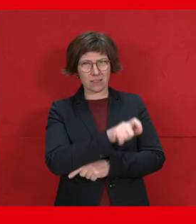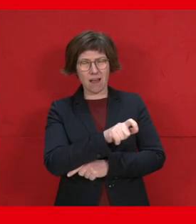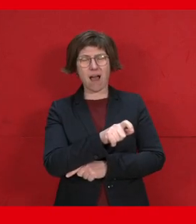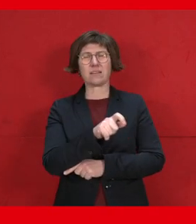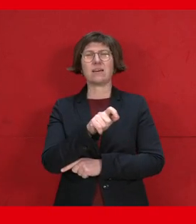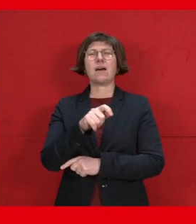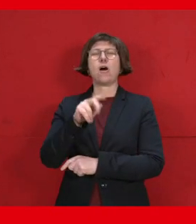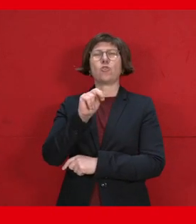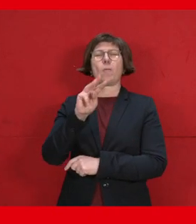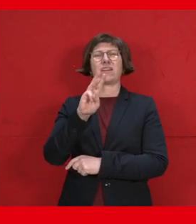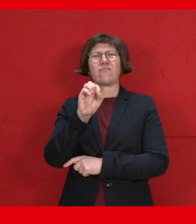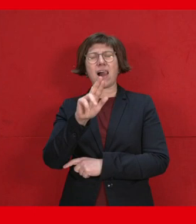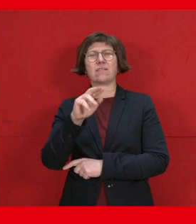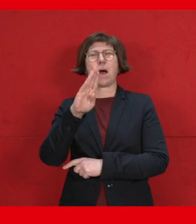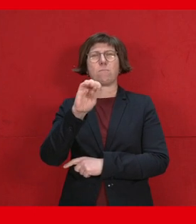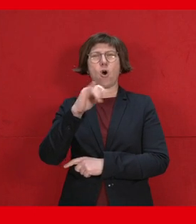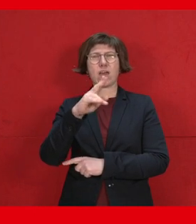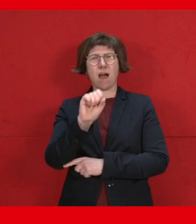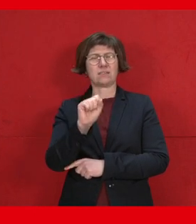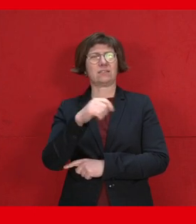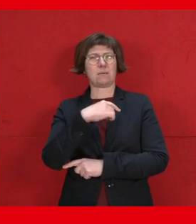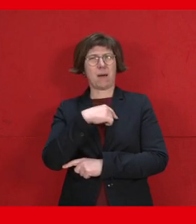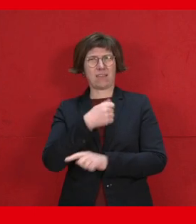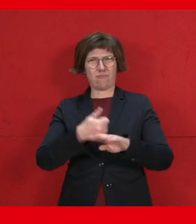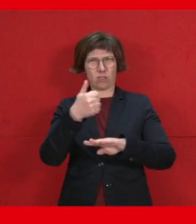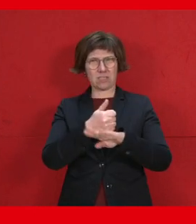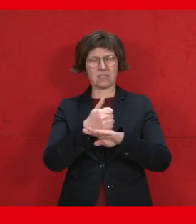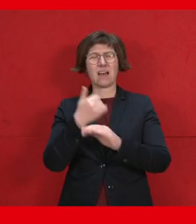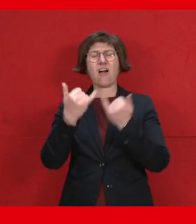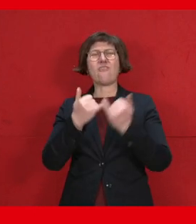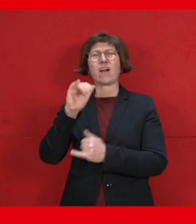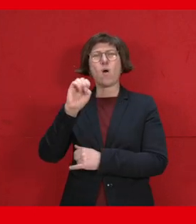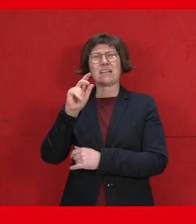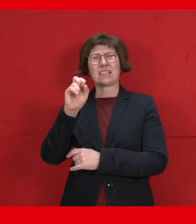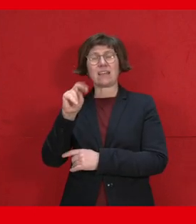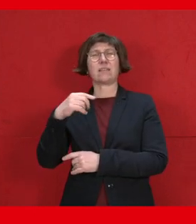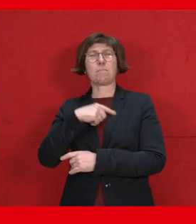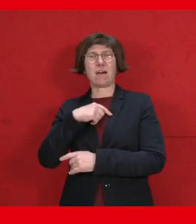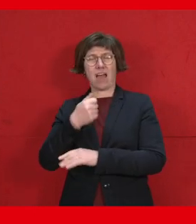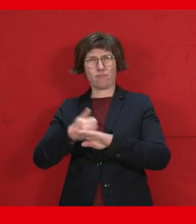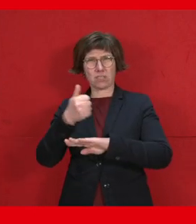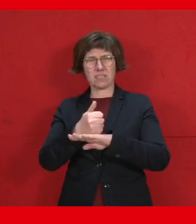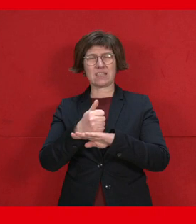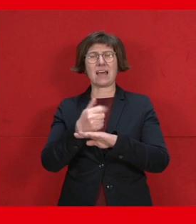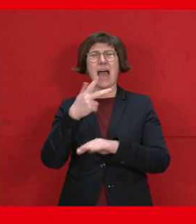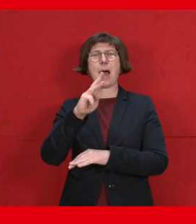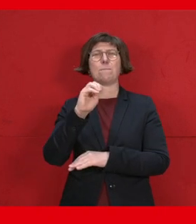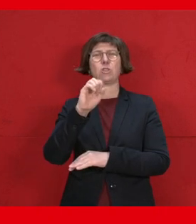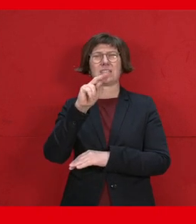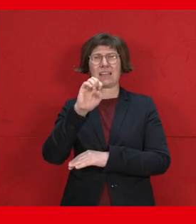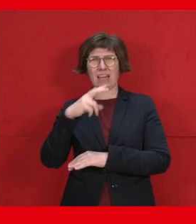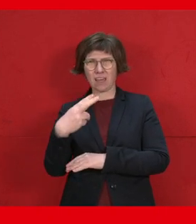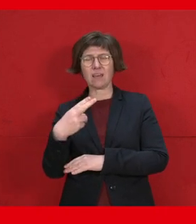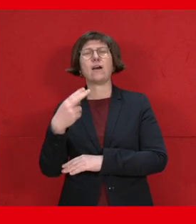Norbert Walter-Borjans, der Parteivorsitzende, Saskia Esken, die Parteivorsitzende, Rolf Mützenich, der